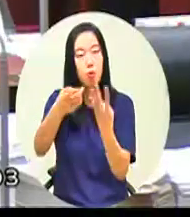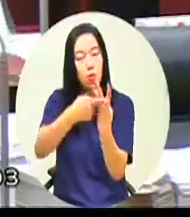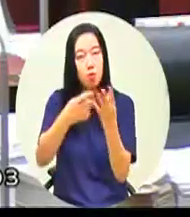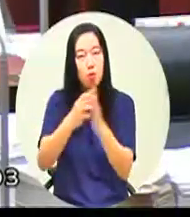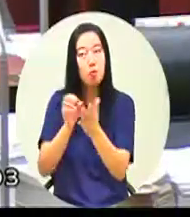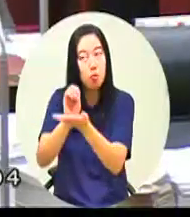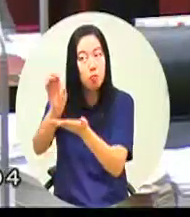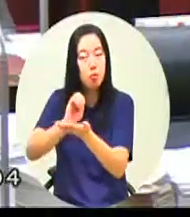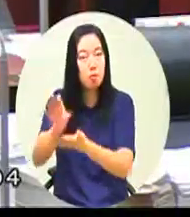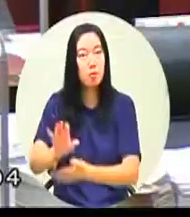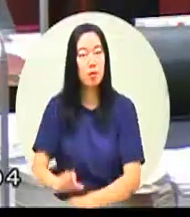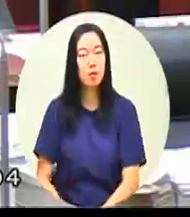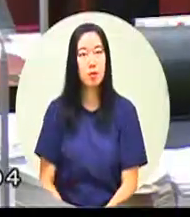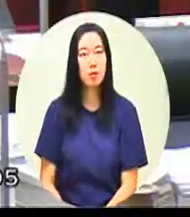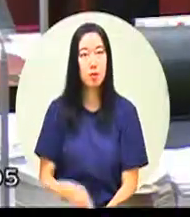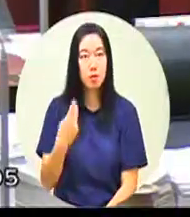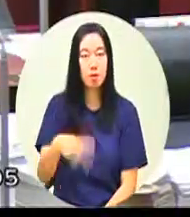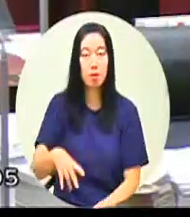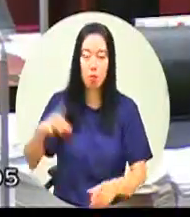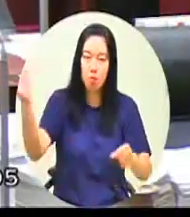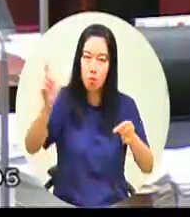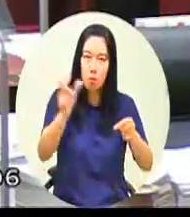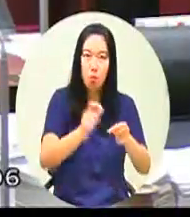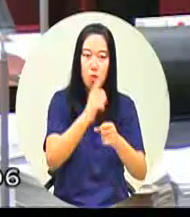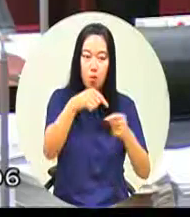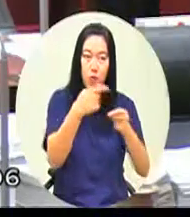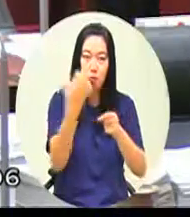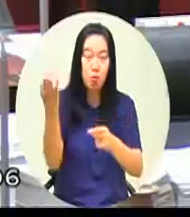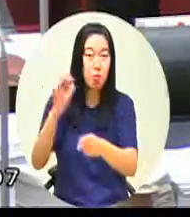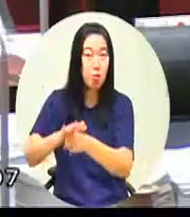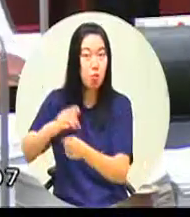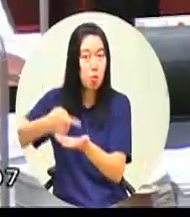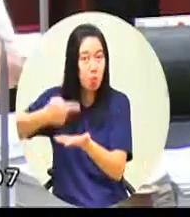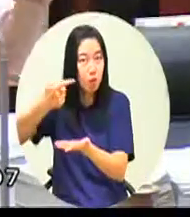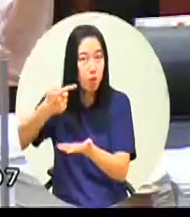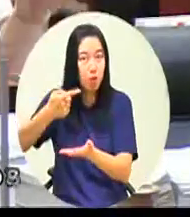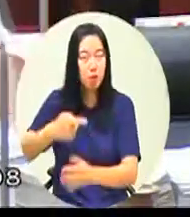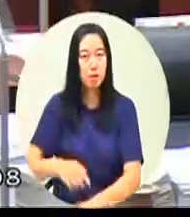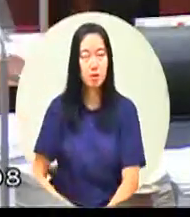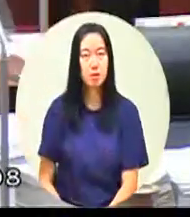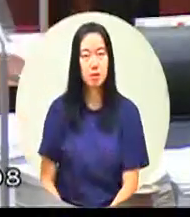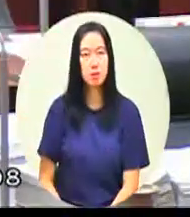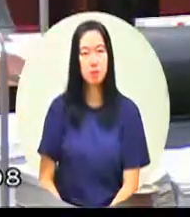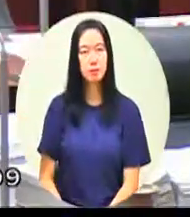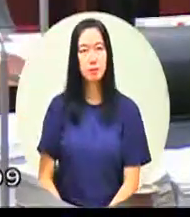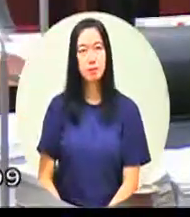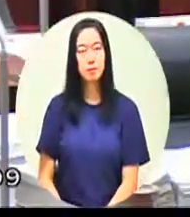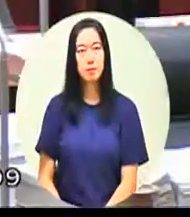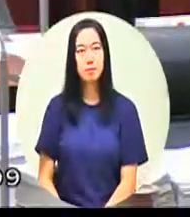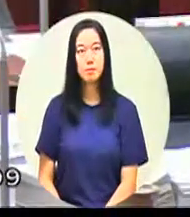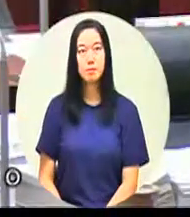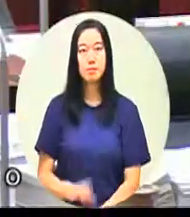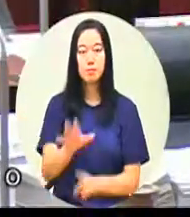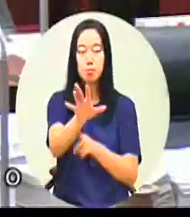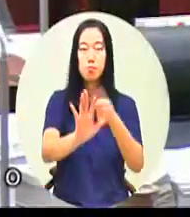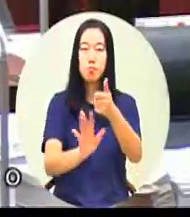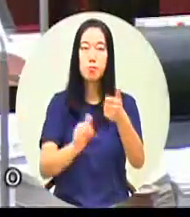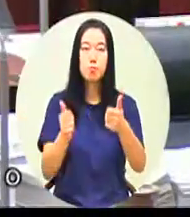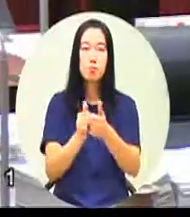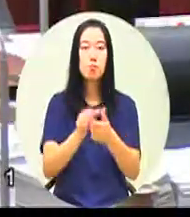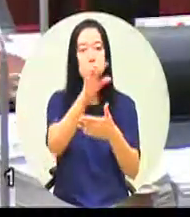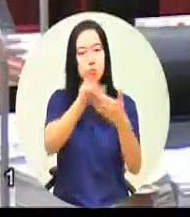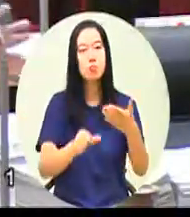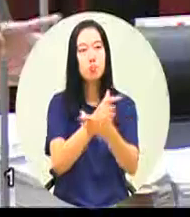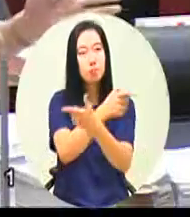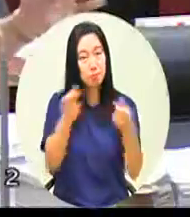不过呢，哈、哦，这个因为这个风台一年补助一届，这个原来是这个农委会统一的规定啦、哦、不